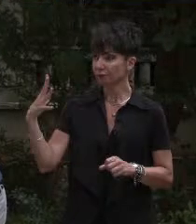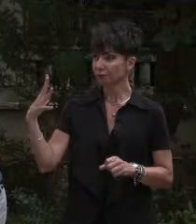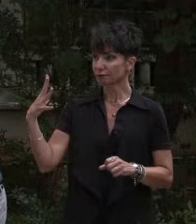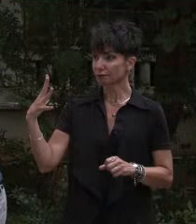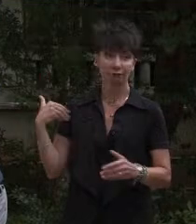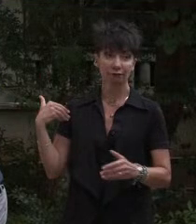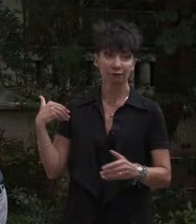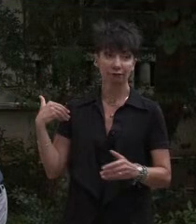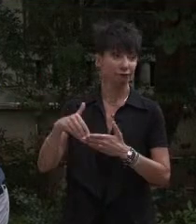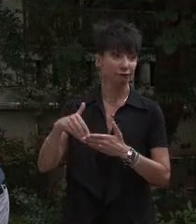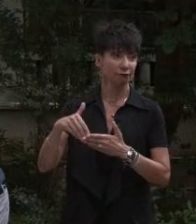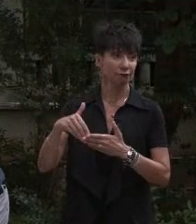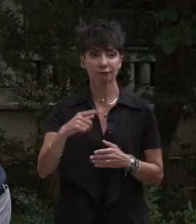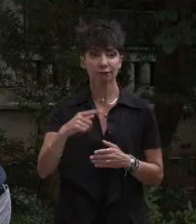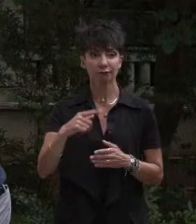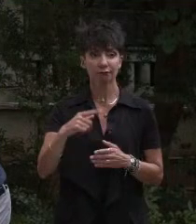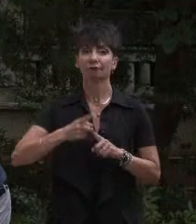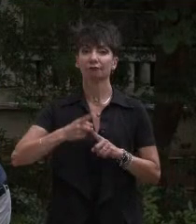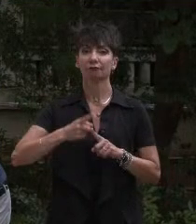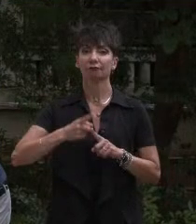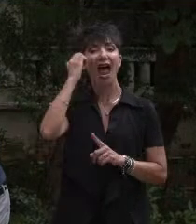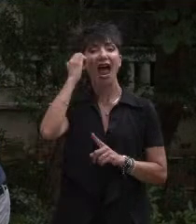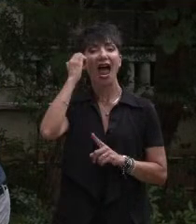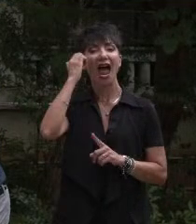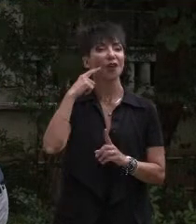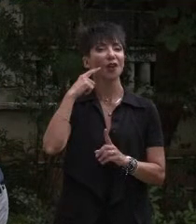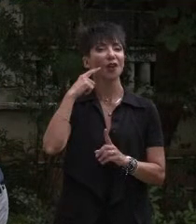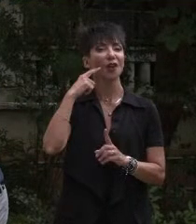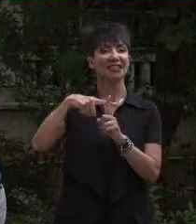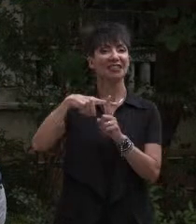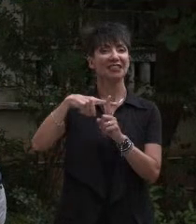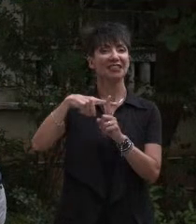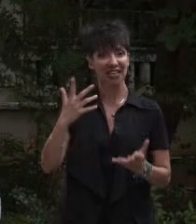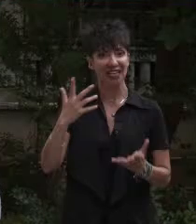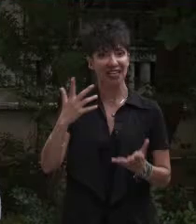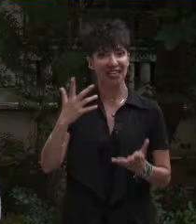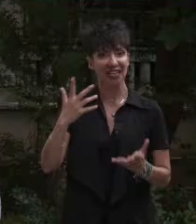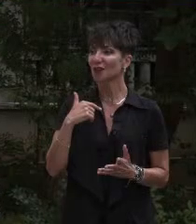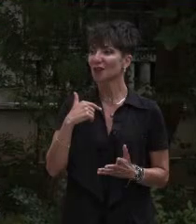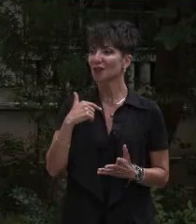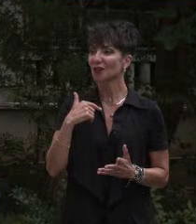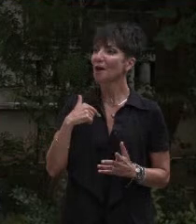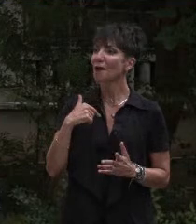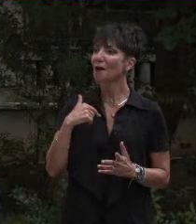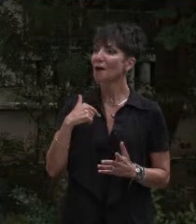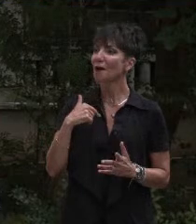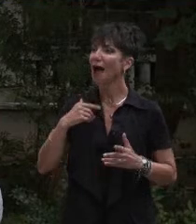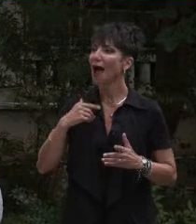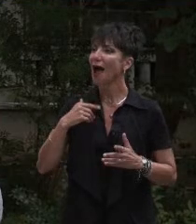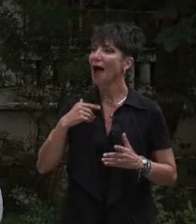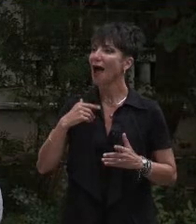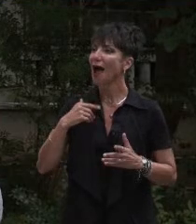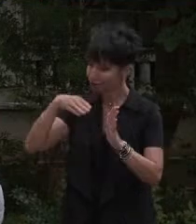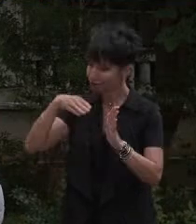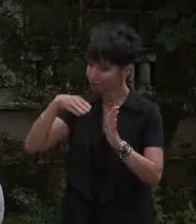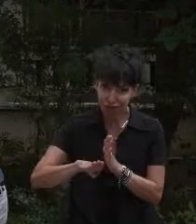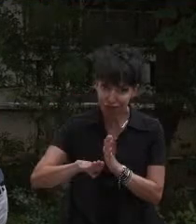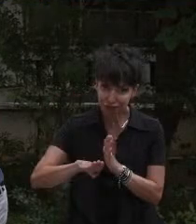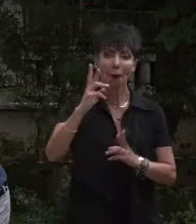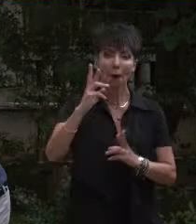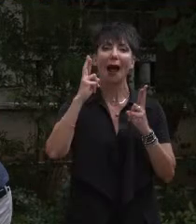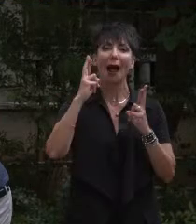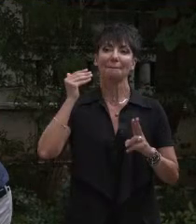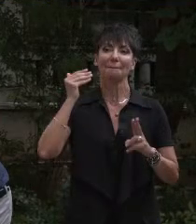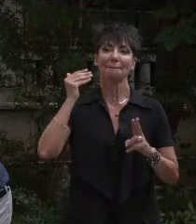να οδηγήσετε τον Ελληνικό Ερυθρό Σταυρό σε αναγεννητική και ελπιδοφόρο